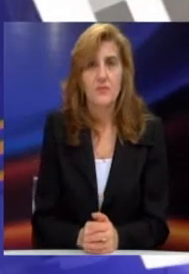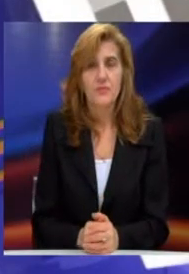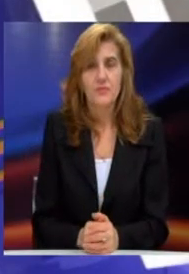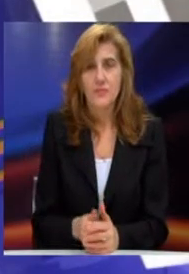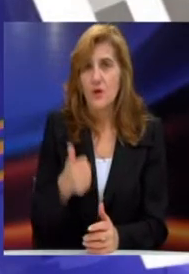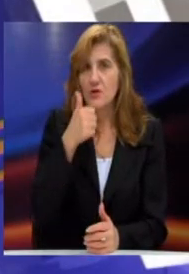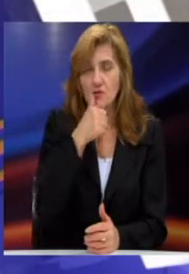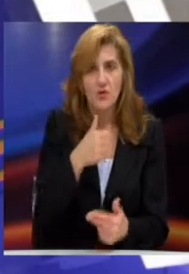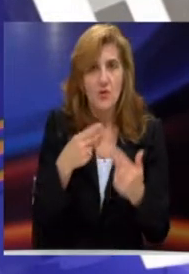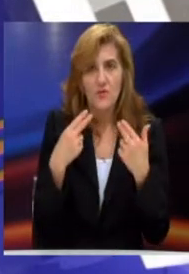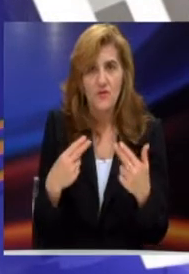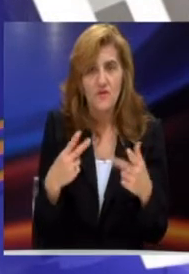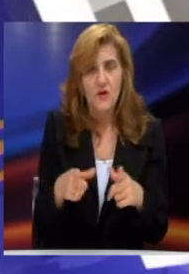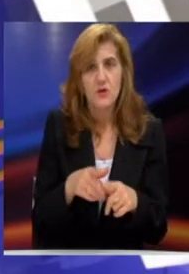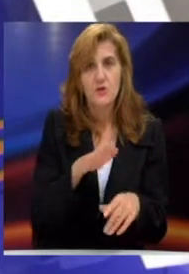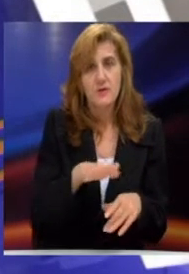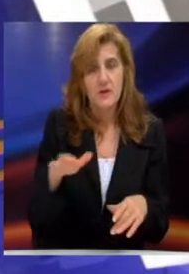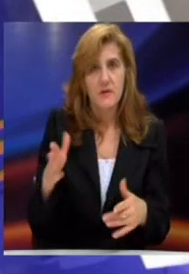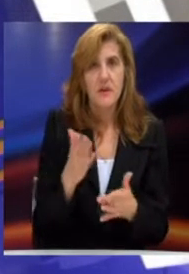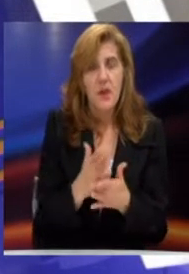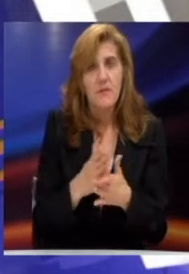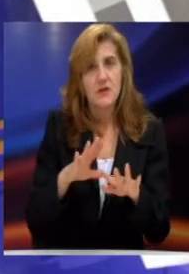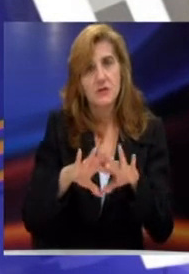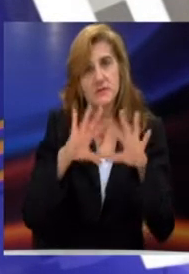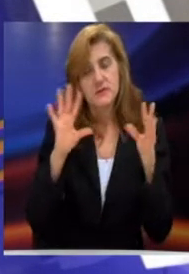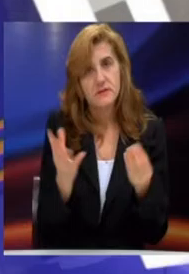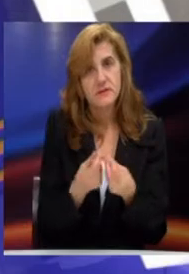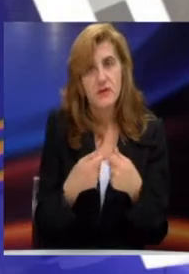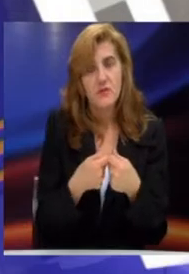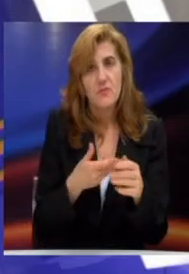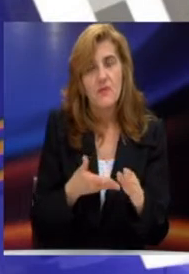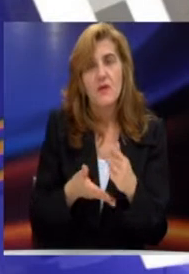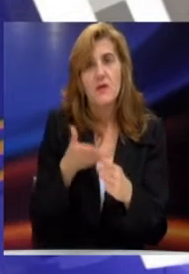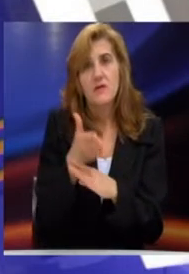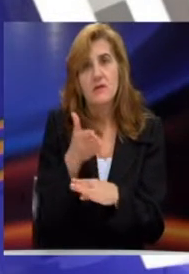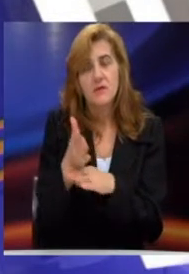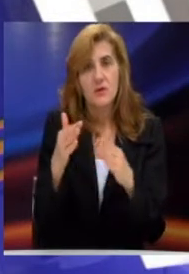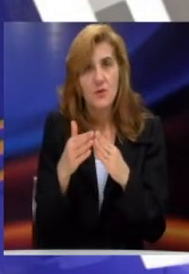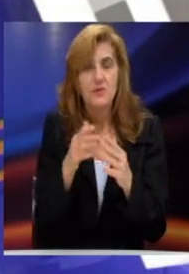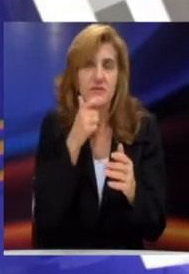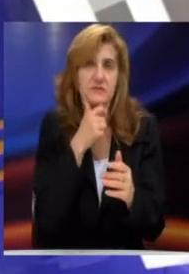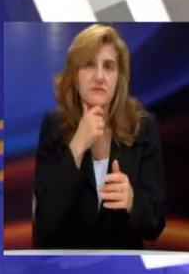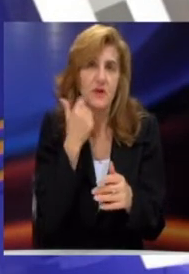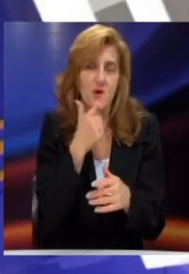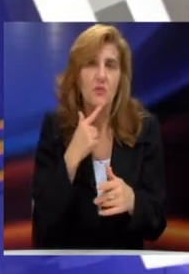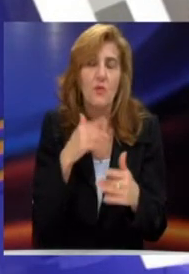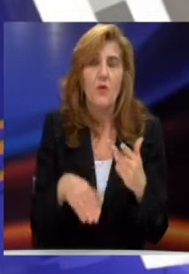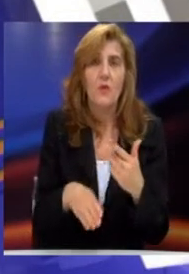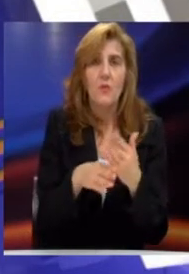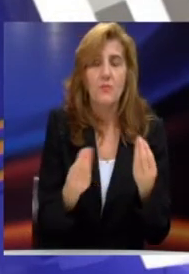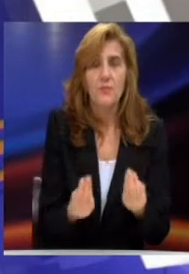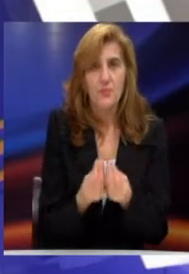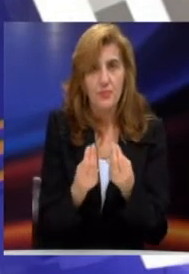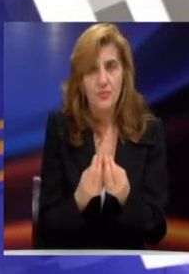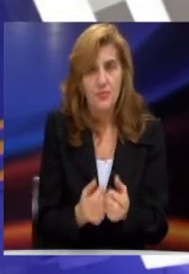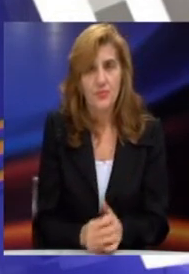akcija. Ono što je najvažnije je da će đaci volontirati i zajedno sa Caritasom izlaziti na teren kod starijih sugrađana kojima je